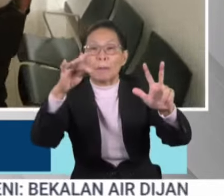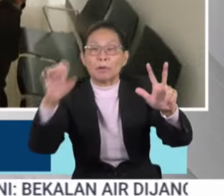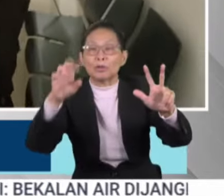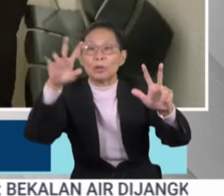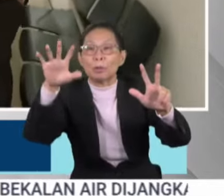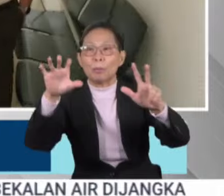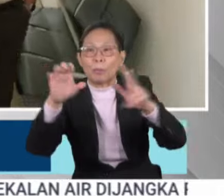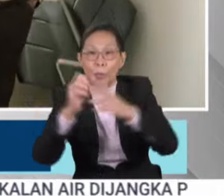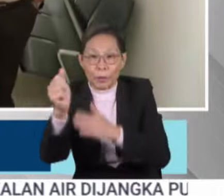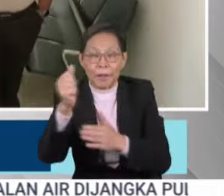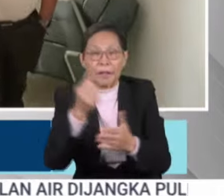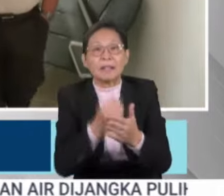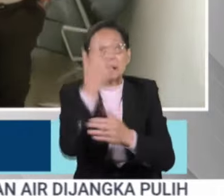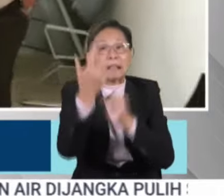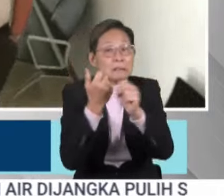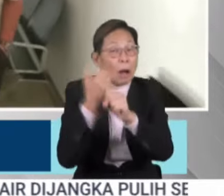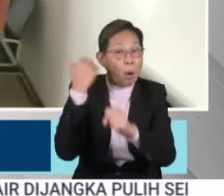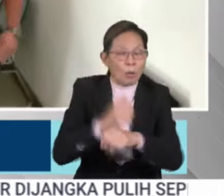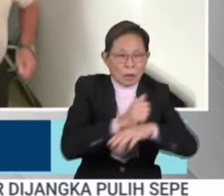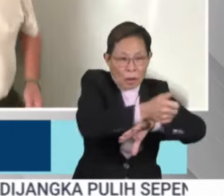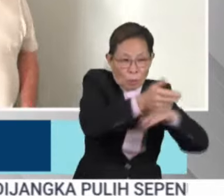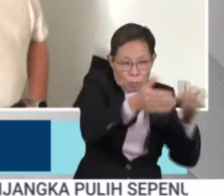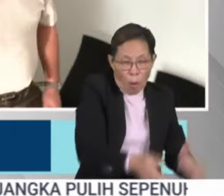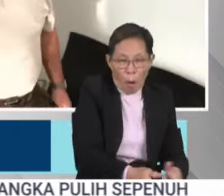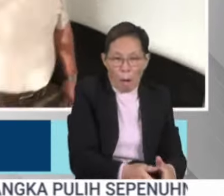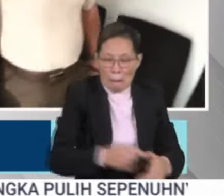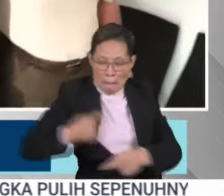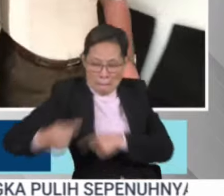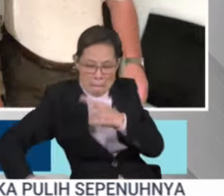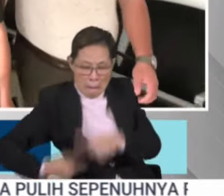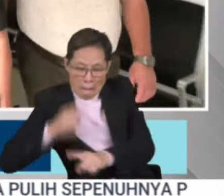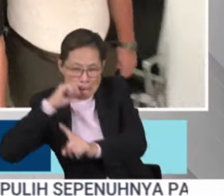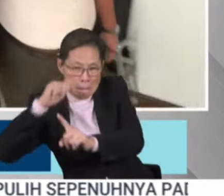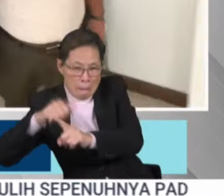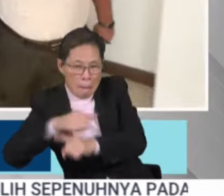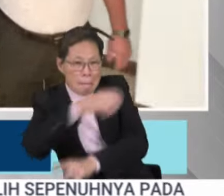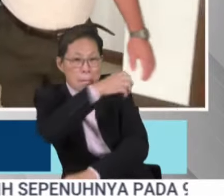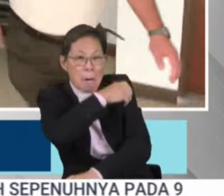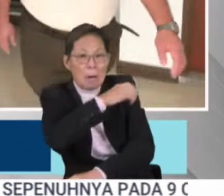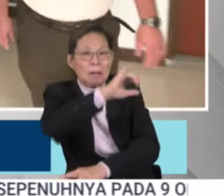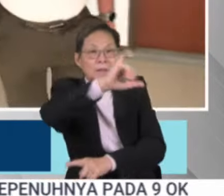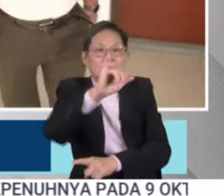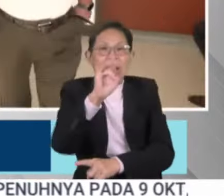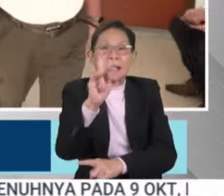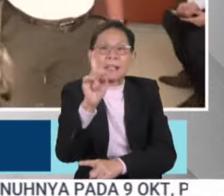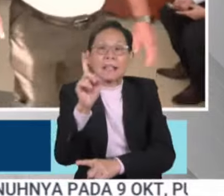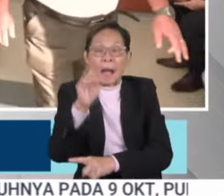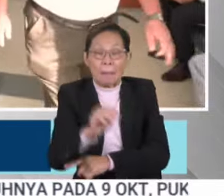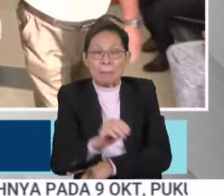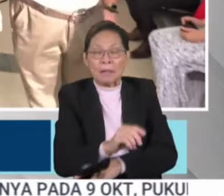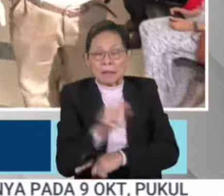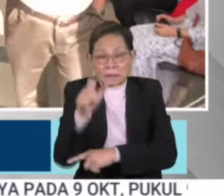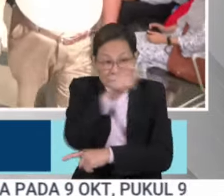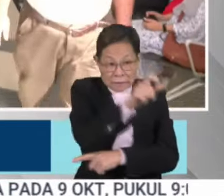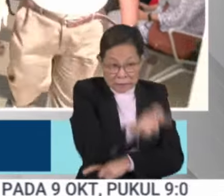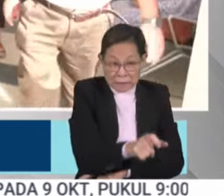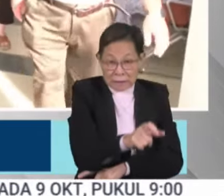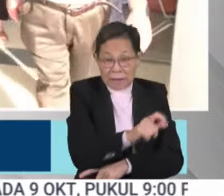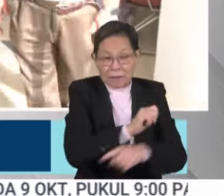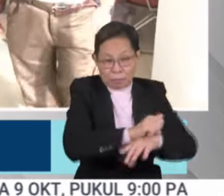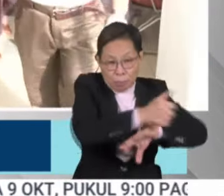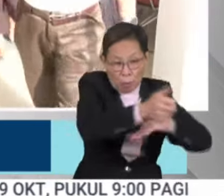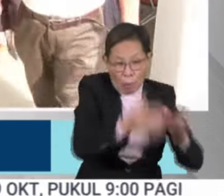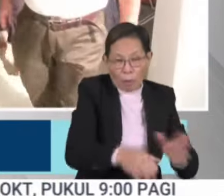RM302,850 3 tahun lalu. Tertuduh didakwa dengan niat memperdaya seorang pegawai kanan JKDM. Tertuduh didakwa di bawah